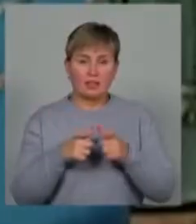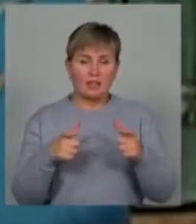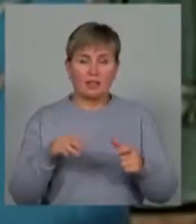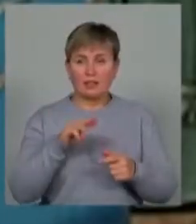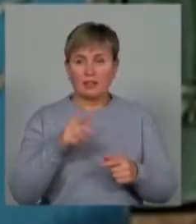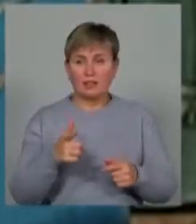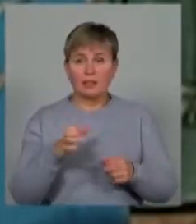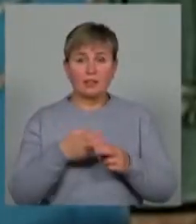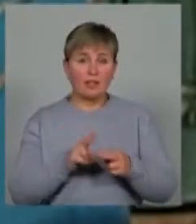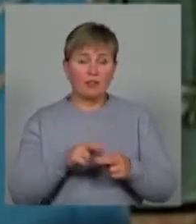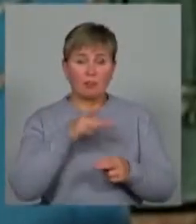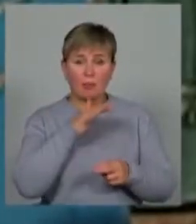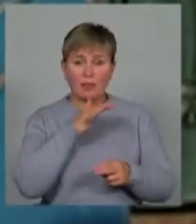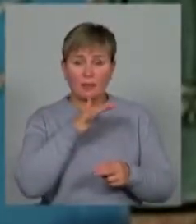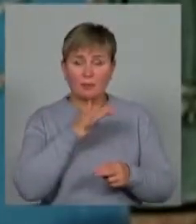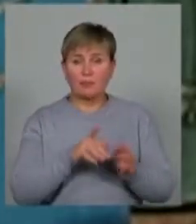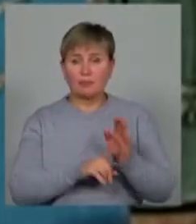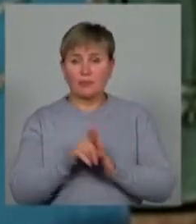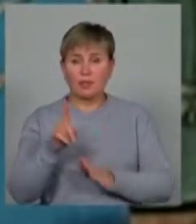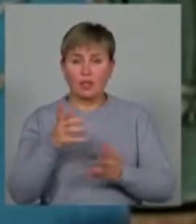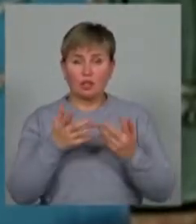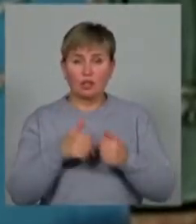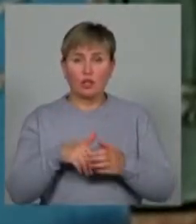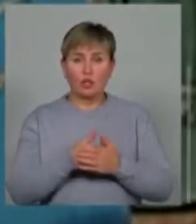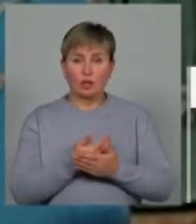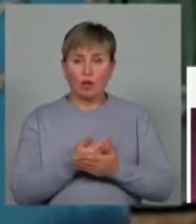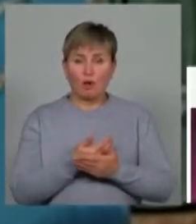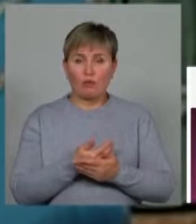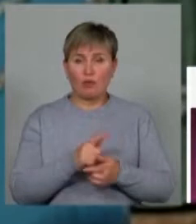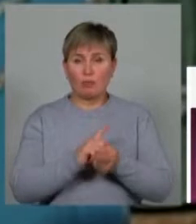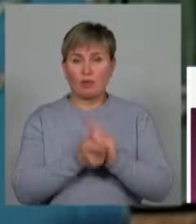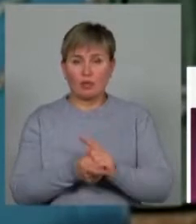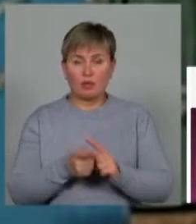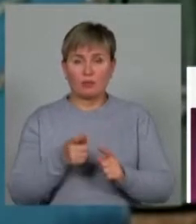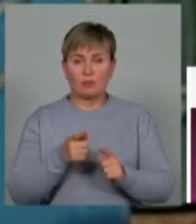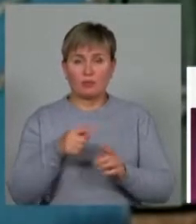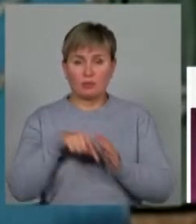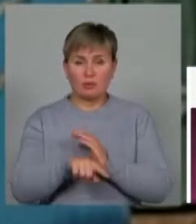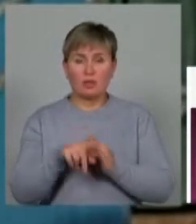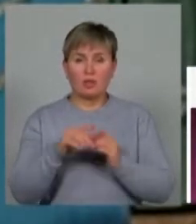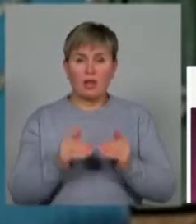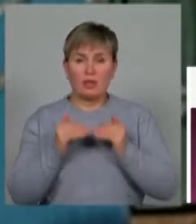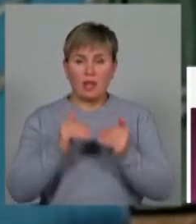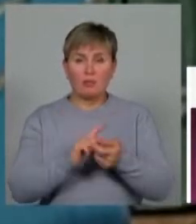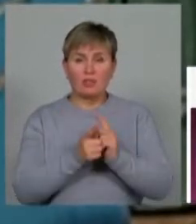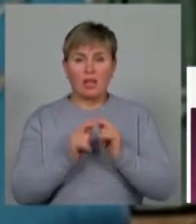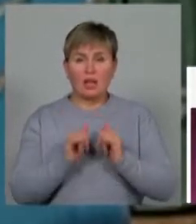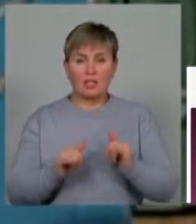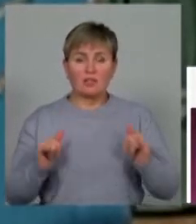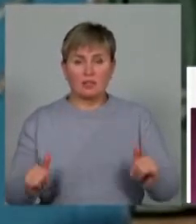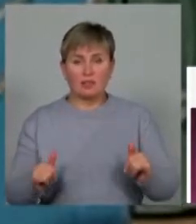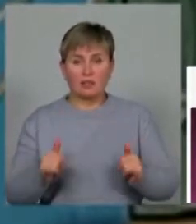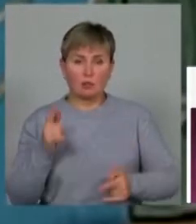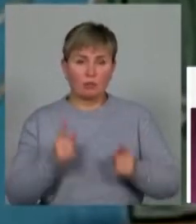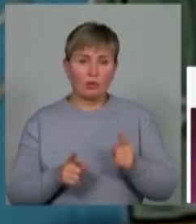С этого момента начинается отсчет нового переломного по своей сути этапа становления и развития